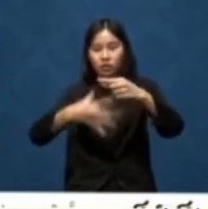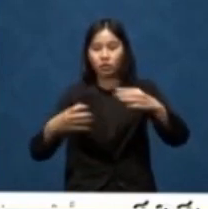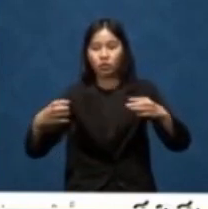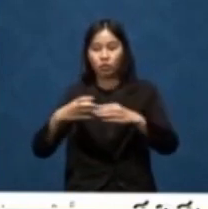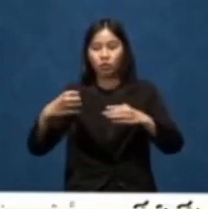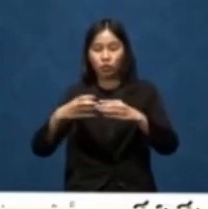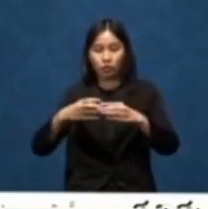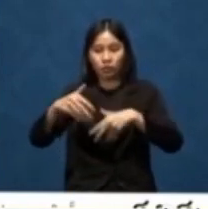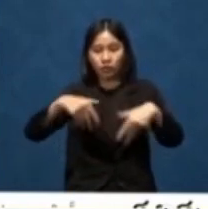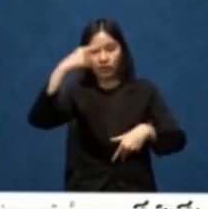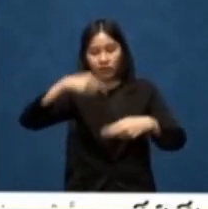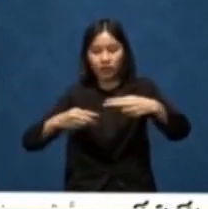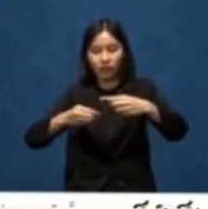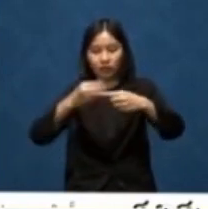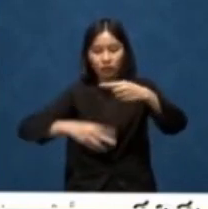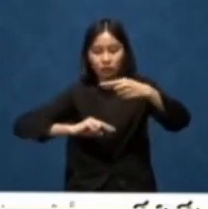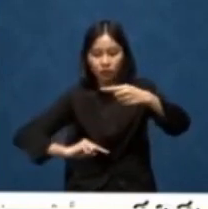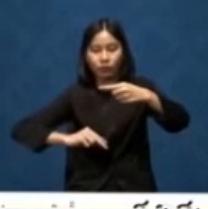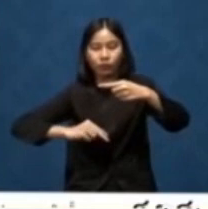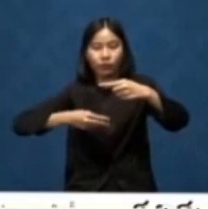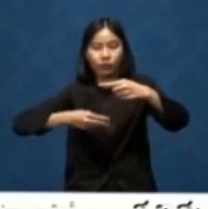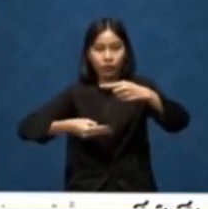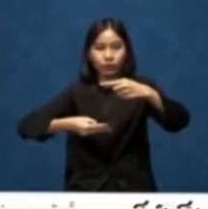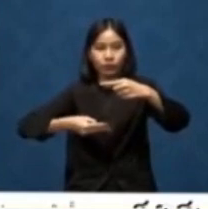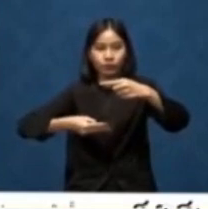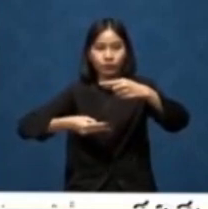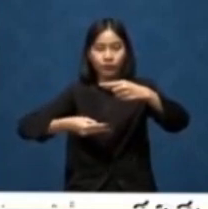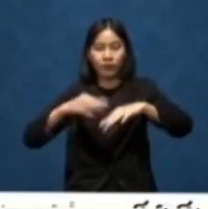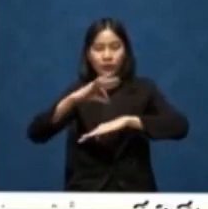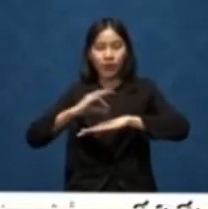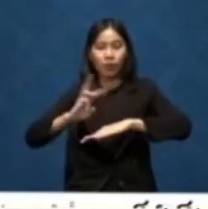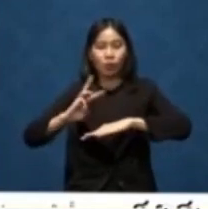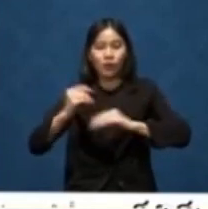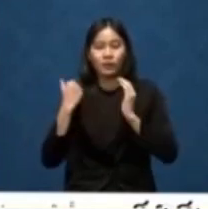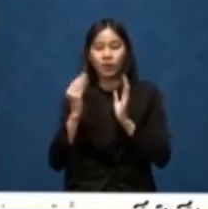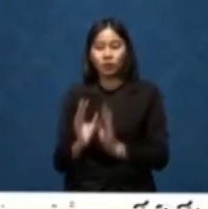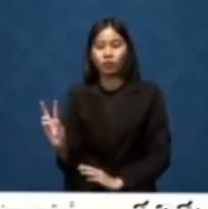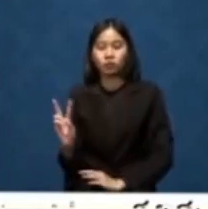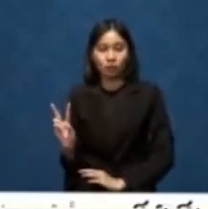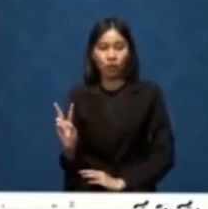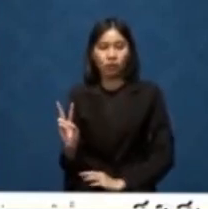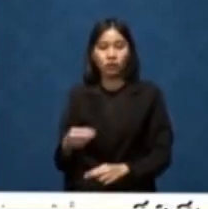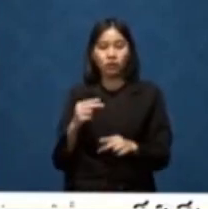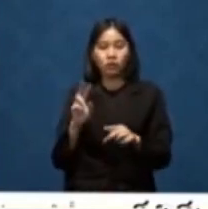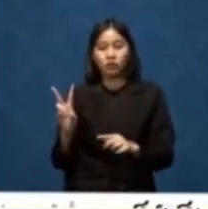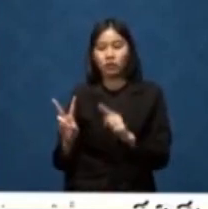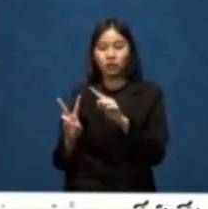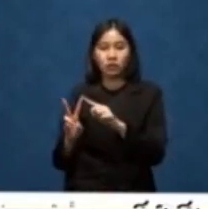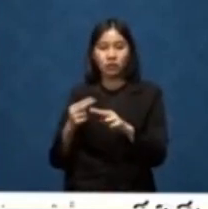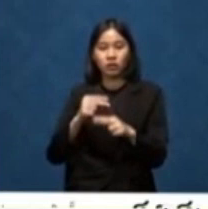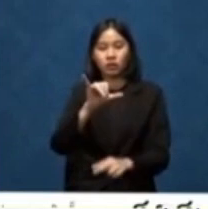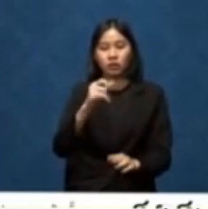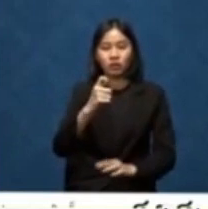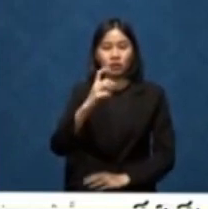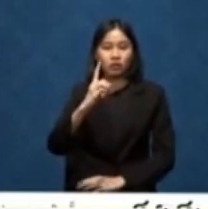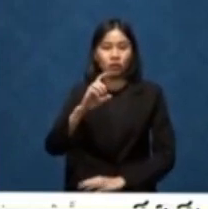ถัดไปในบัญชีรายชื่อของพรรคพลังท้องถิ่นไทยเลื่อนขึ้นมาเป็นสมาชิกสภาผู้แทนตำแหน่ง